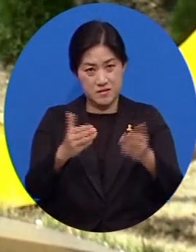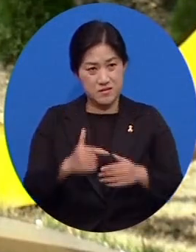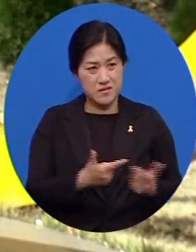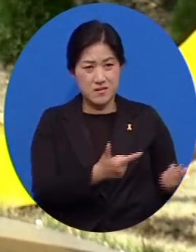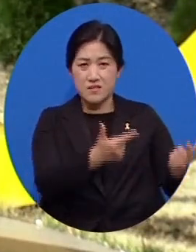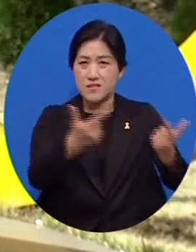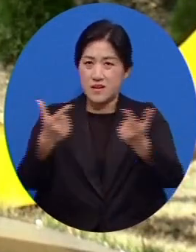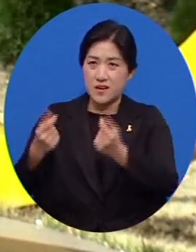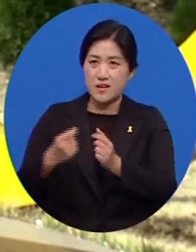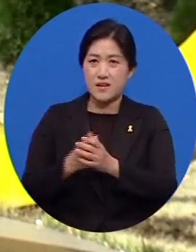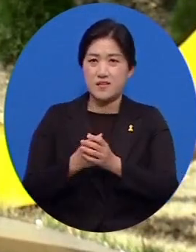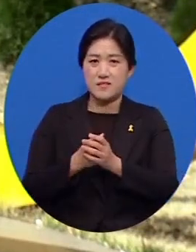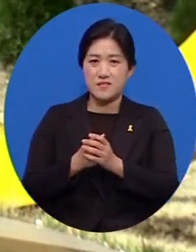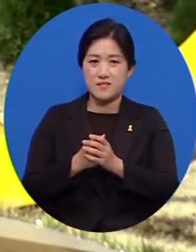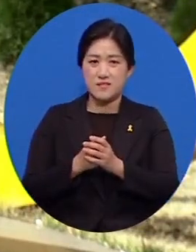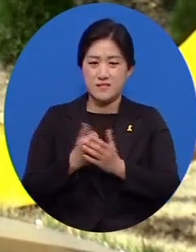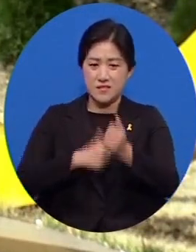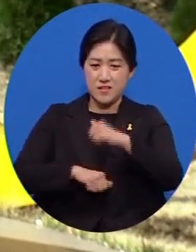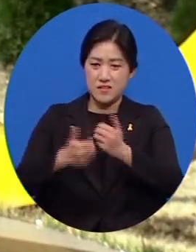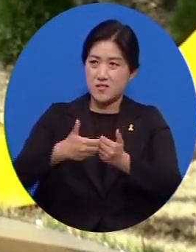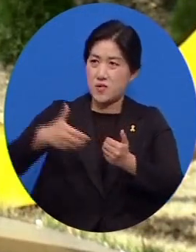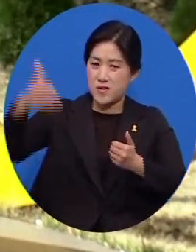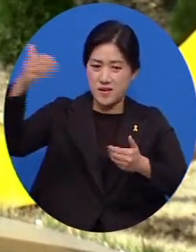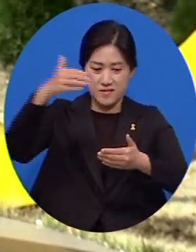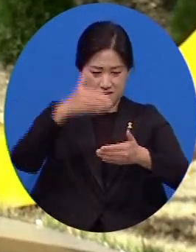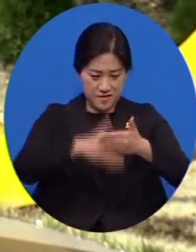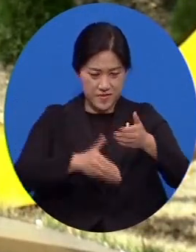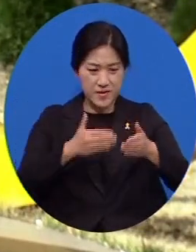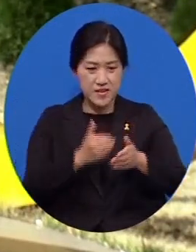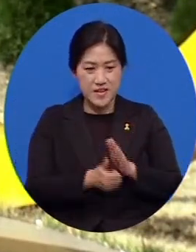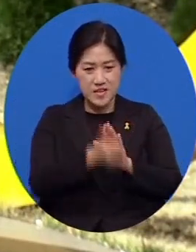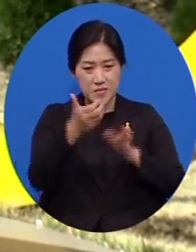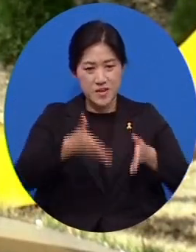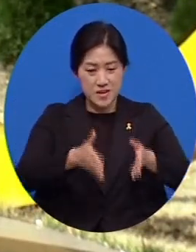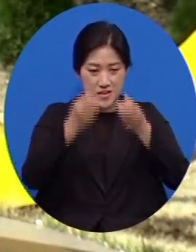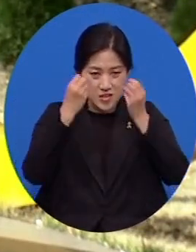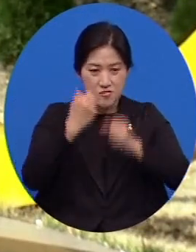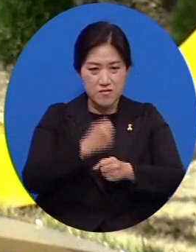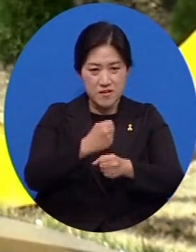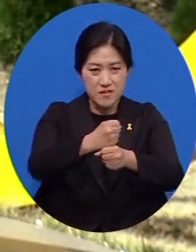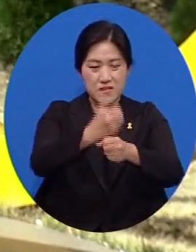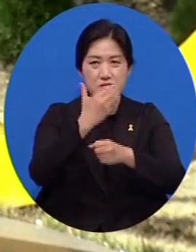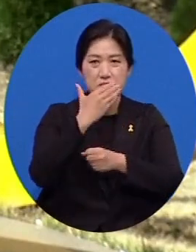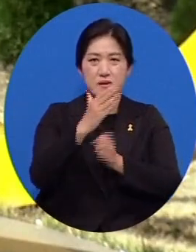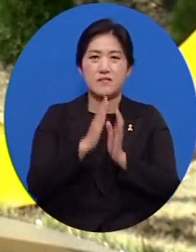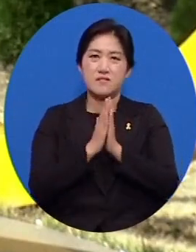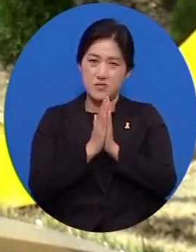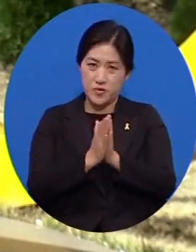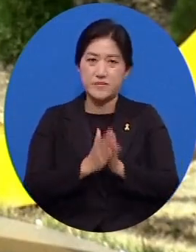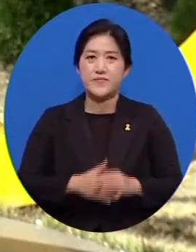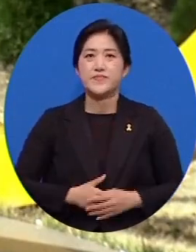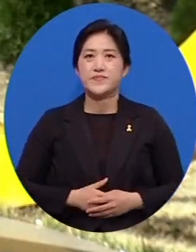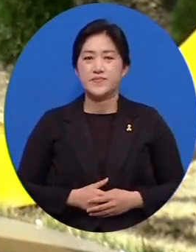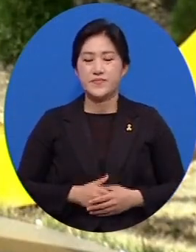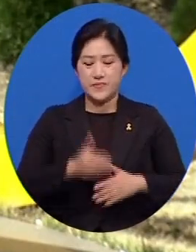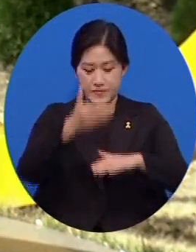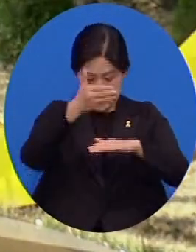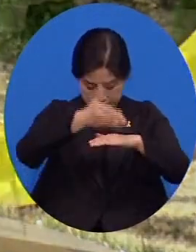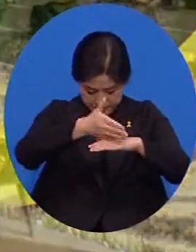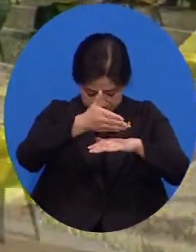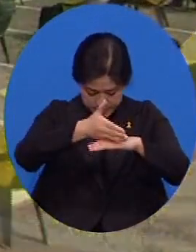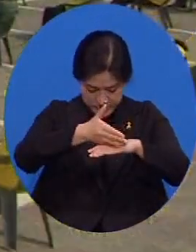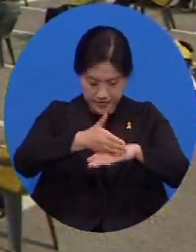함께 아이들이 남겨놓은 그 희망의 길을 새롭게 만들어갈 수 있기를 기원합니다. 감사합니다.